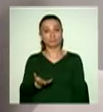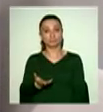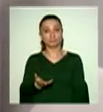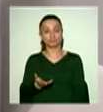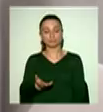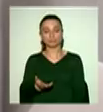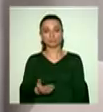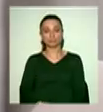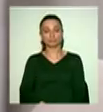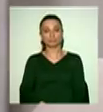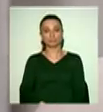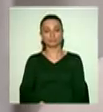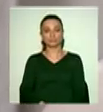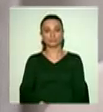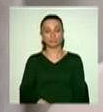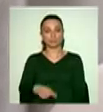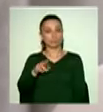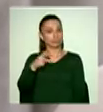Вы знаете, если